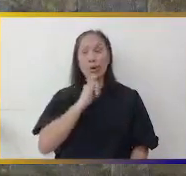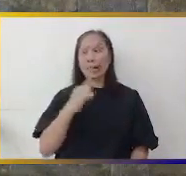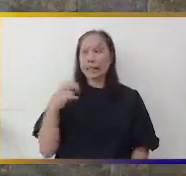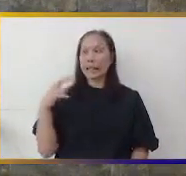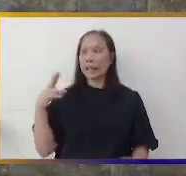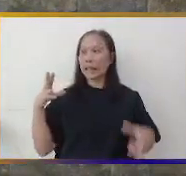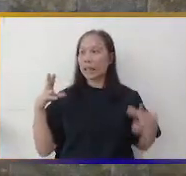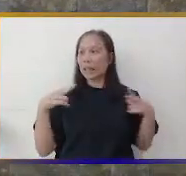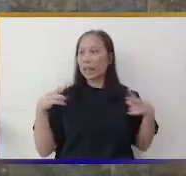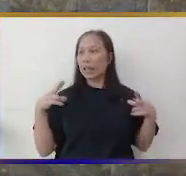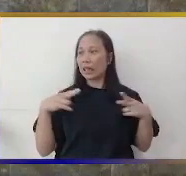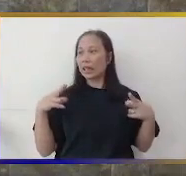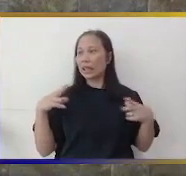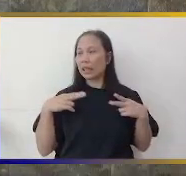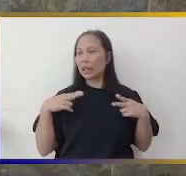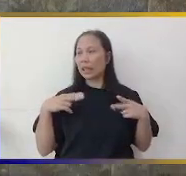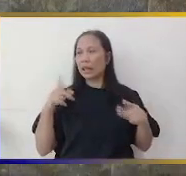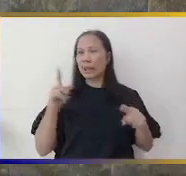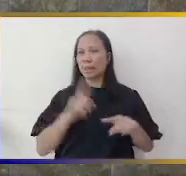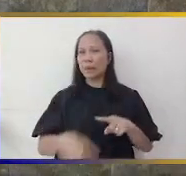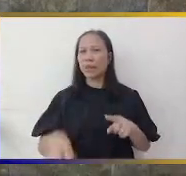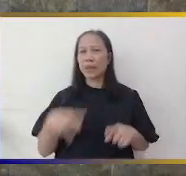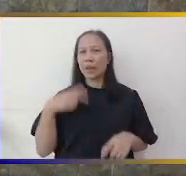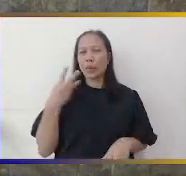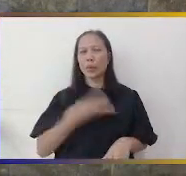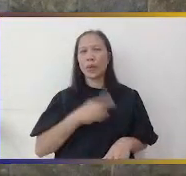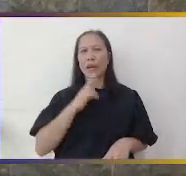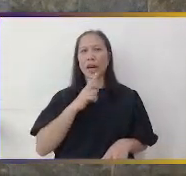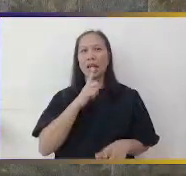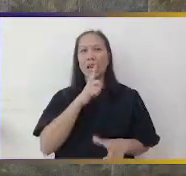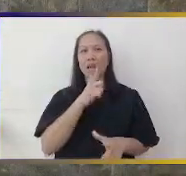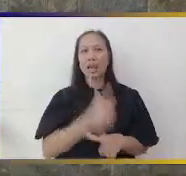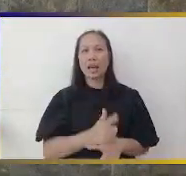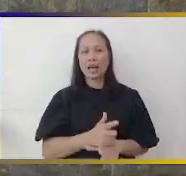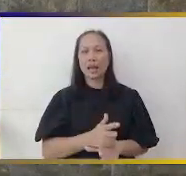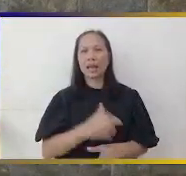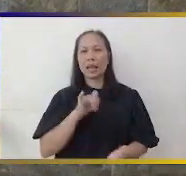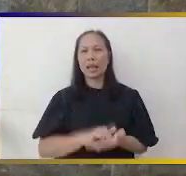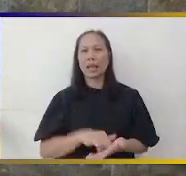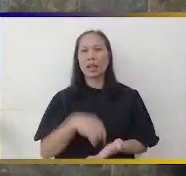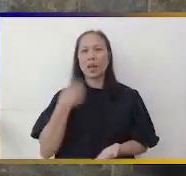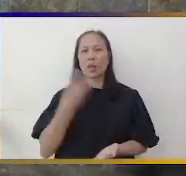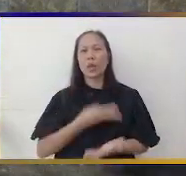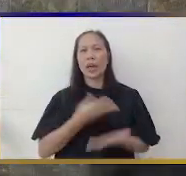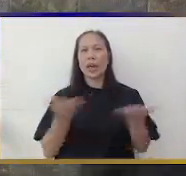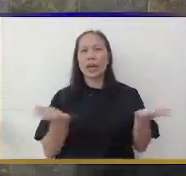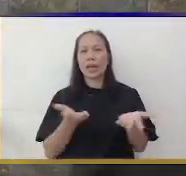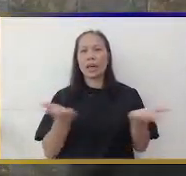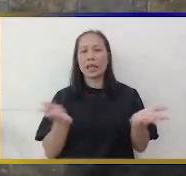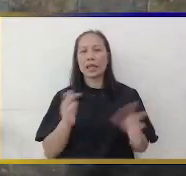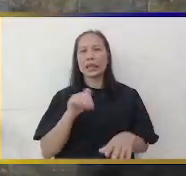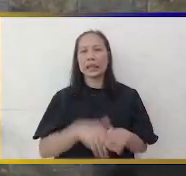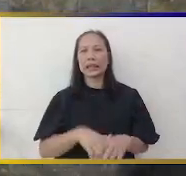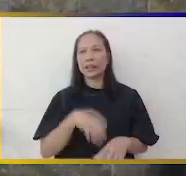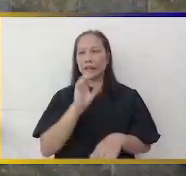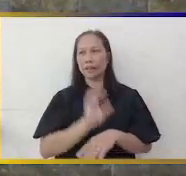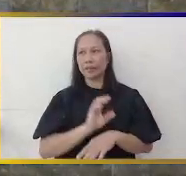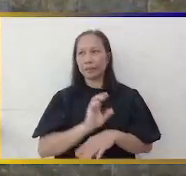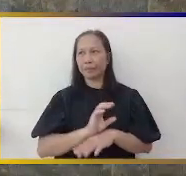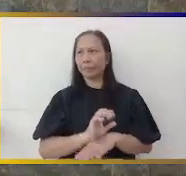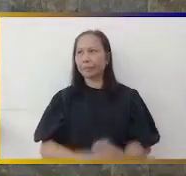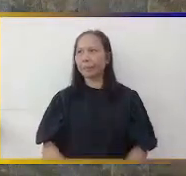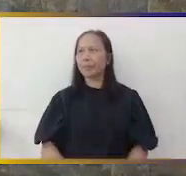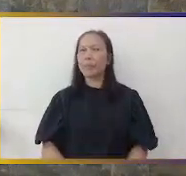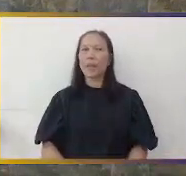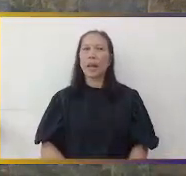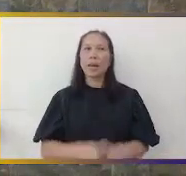tinaon talaga kaya mapalad tayo mga kapatid na tayo'y nagsasama sa loob ng simbahan Amen mas